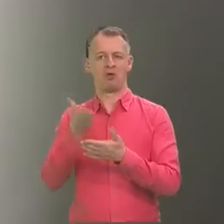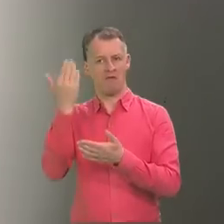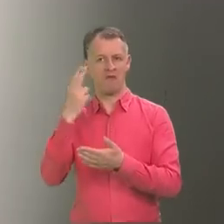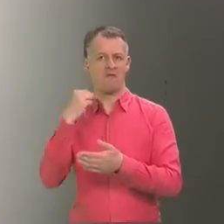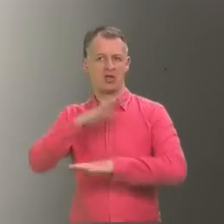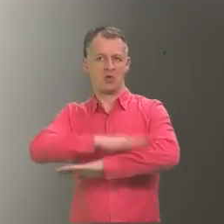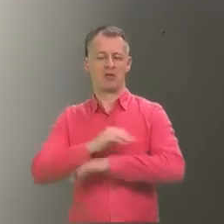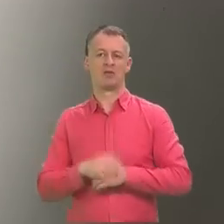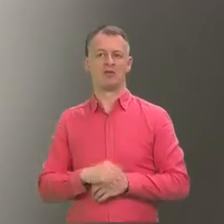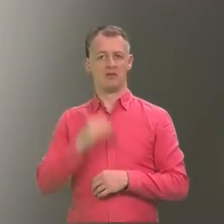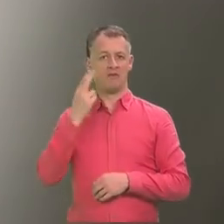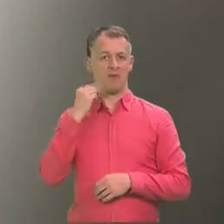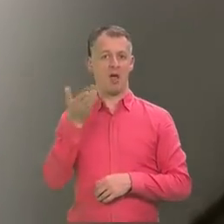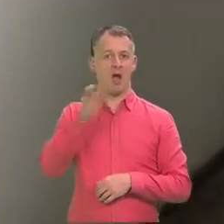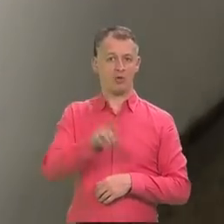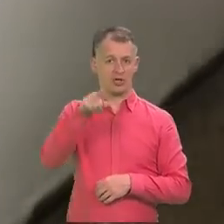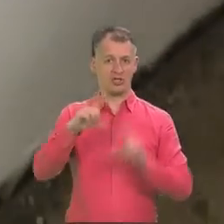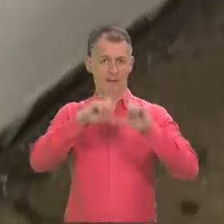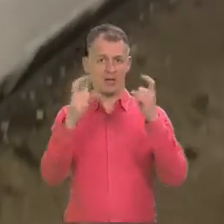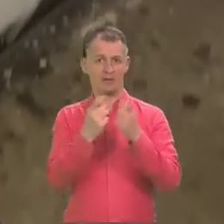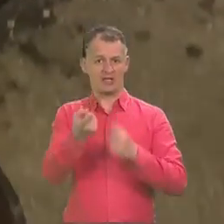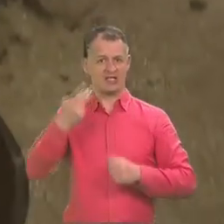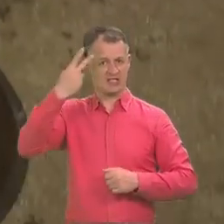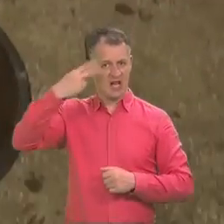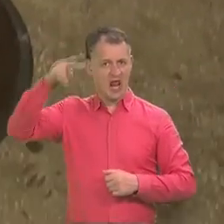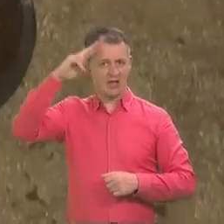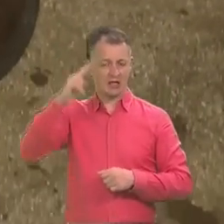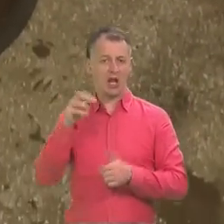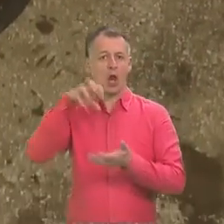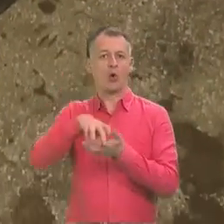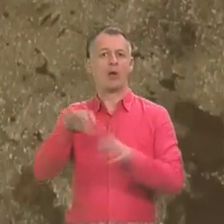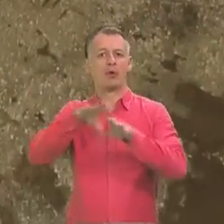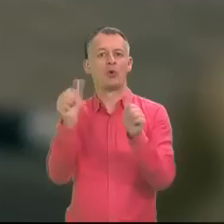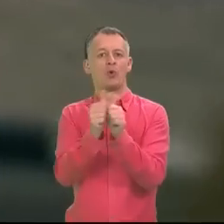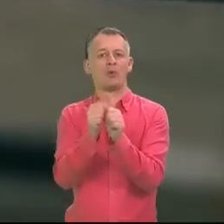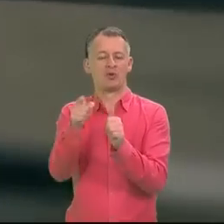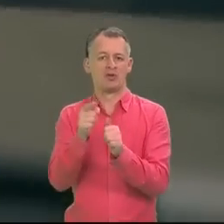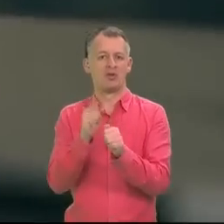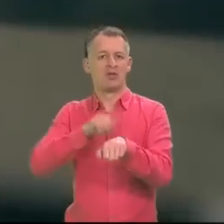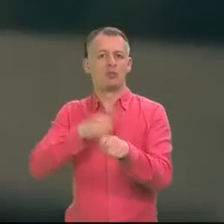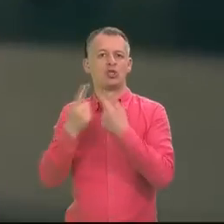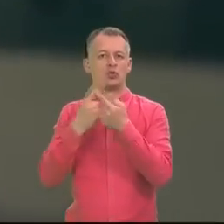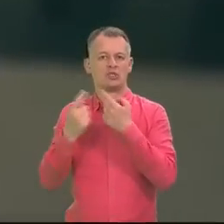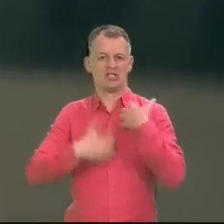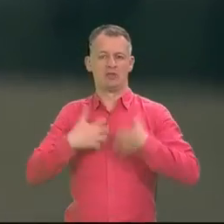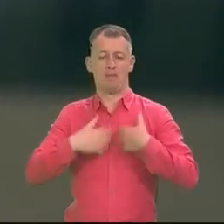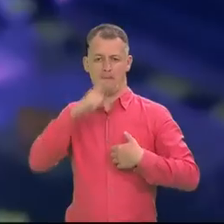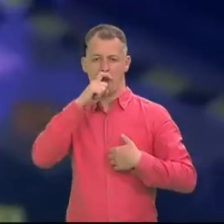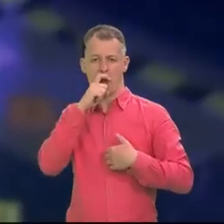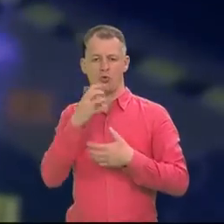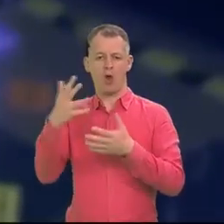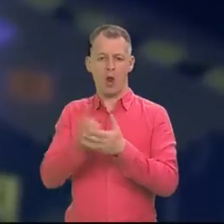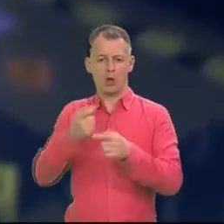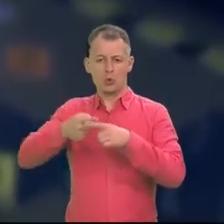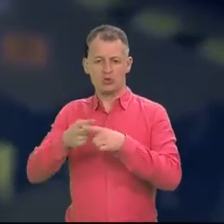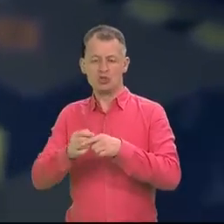Femeia și-a găsit sfârșitul în acest apartament din Slatina, unde locuia împreună cu iubitul ei. În timpul unei discuții aprinse, bărbatul și-a ieșit din minți, a pus mâna pe un